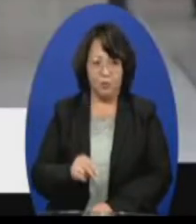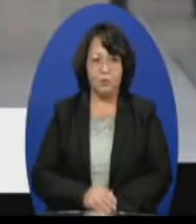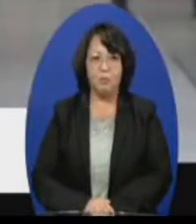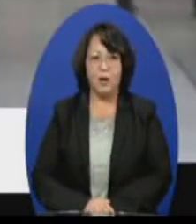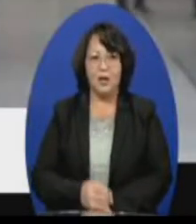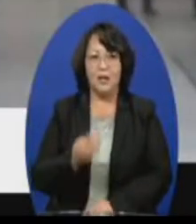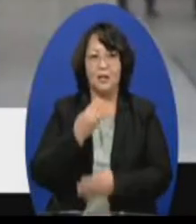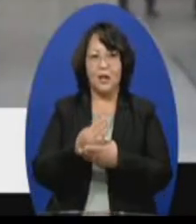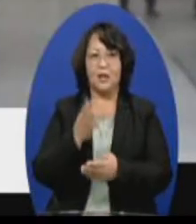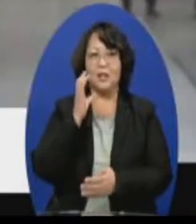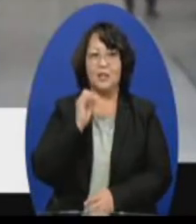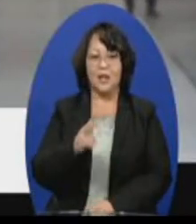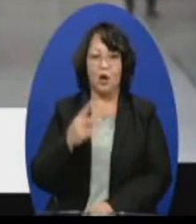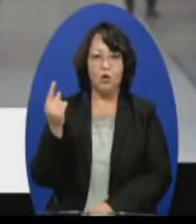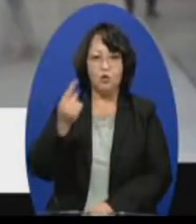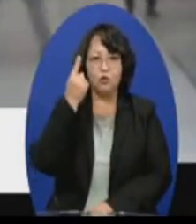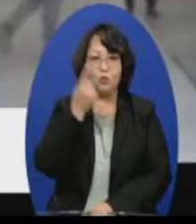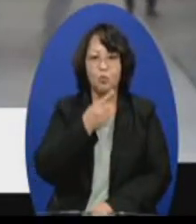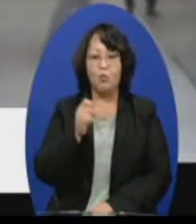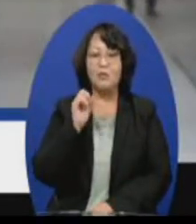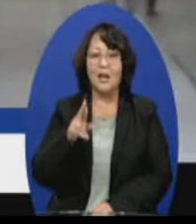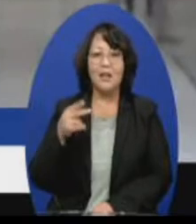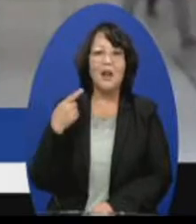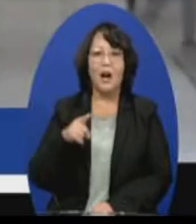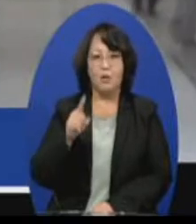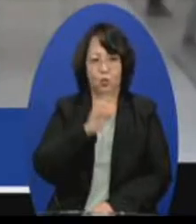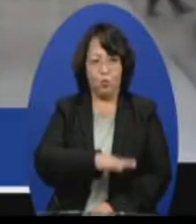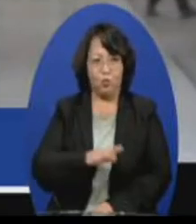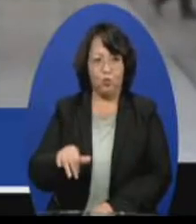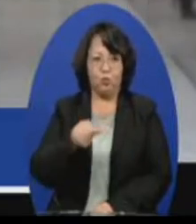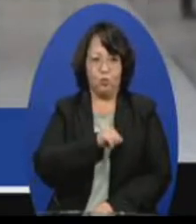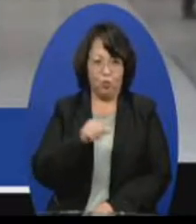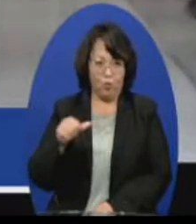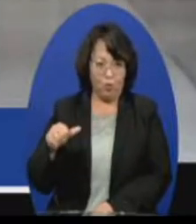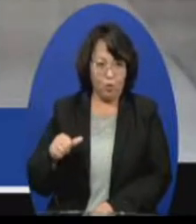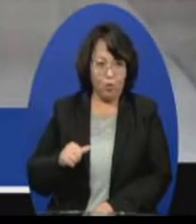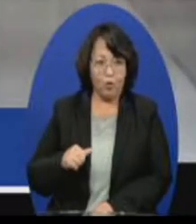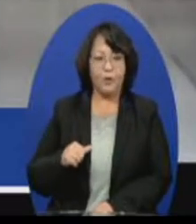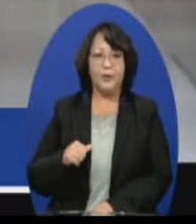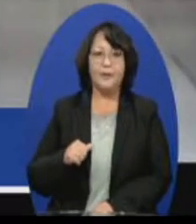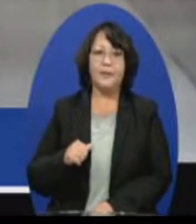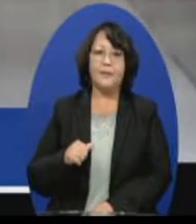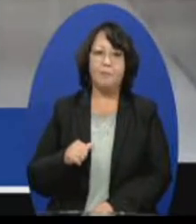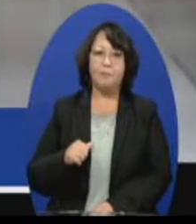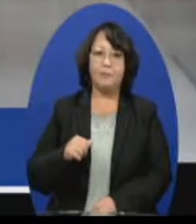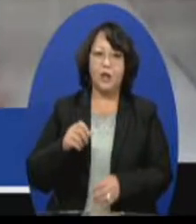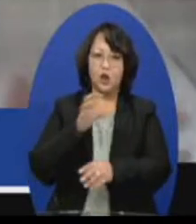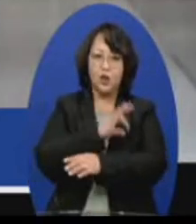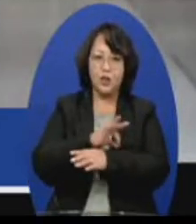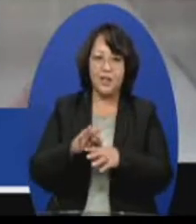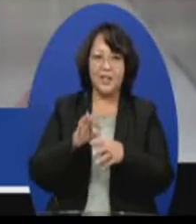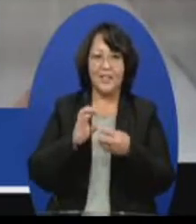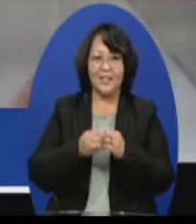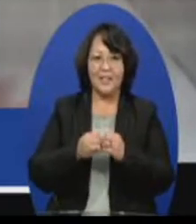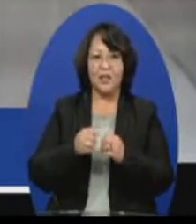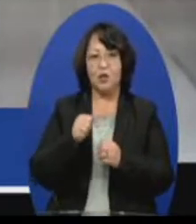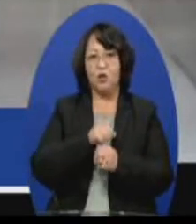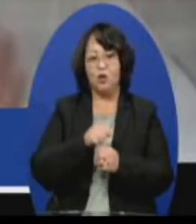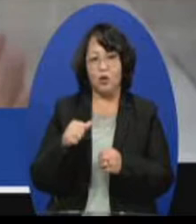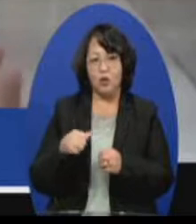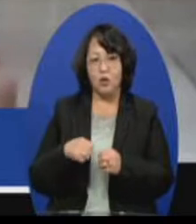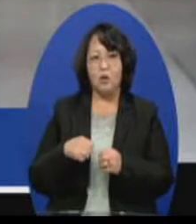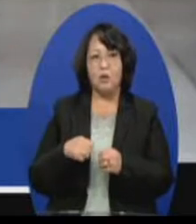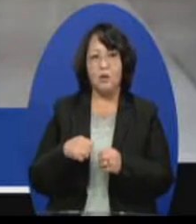болсон байна. Шагналын сан нь одоо өндөр байгаа гол зорилго нь бол би хүүхдүүдийг өөрөө ядарч одоо нэг төсөл өөрийгөө